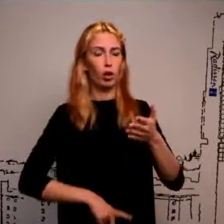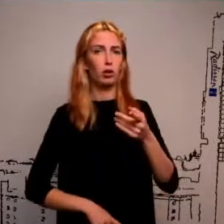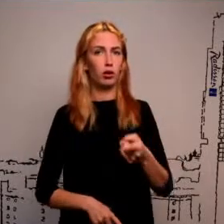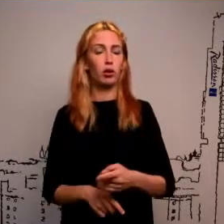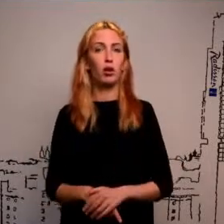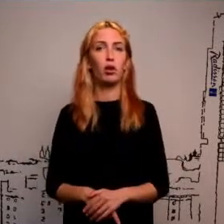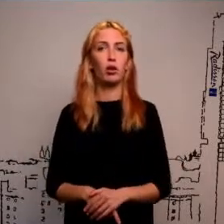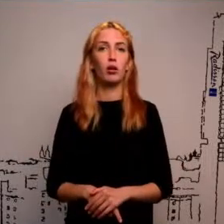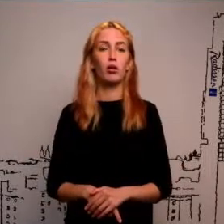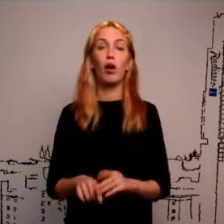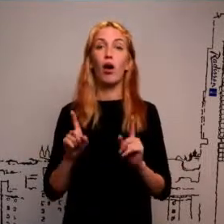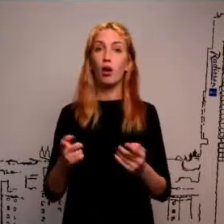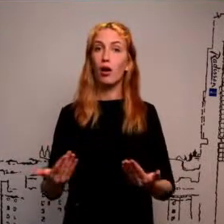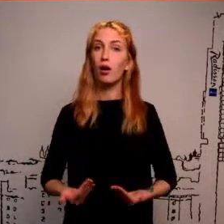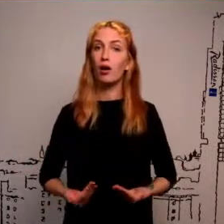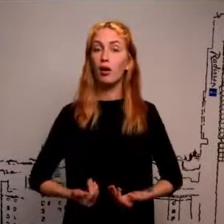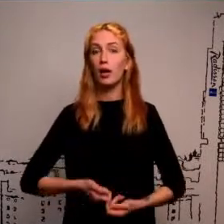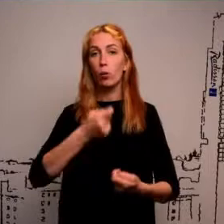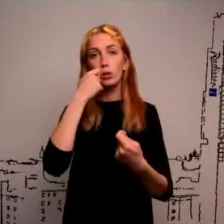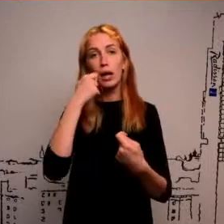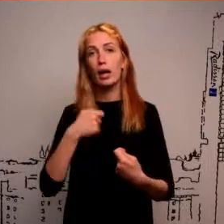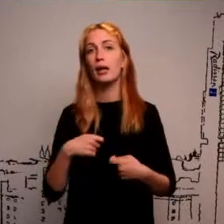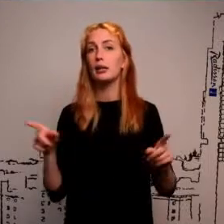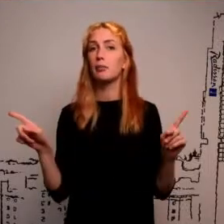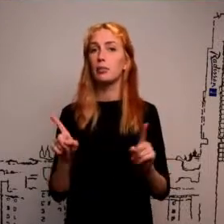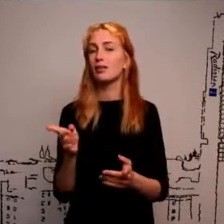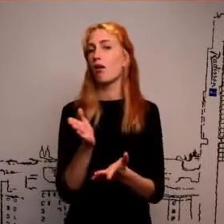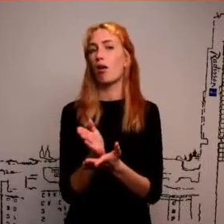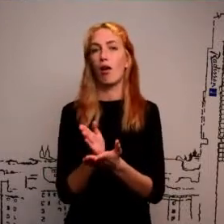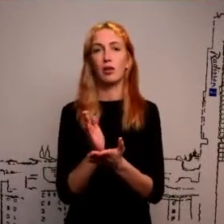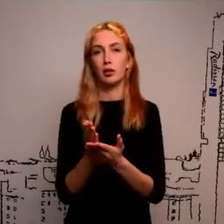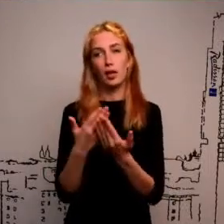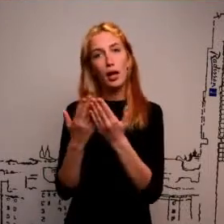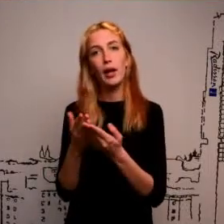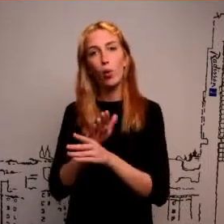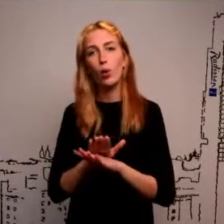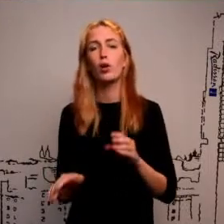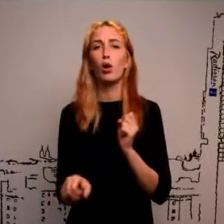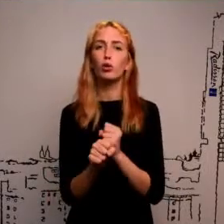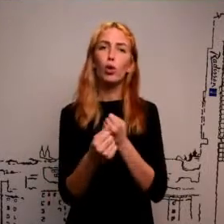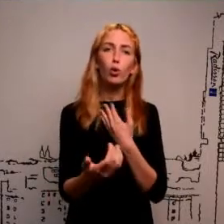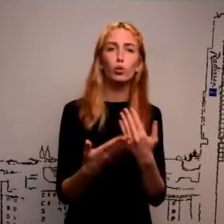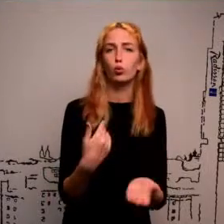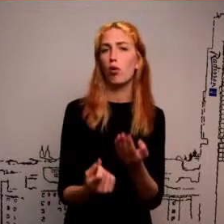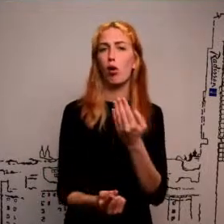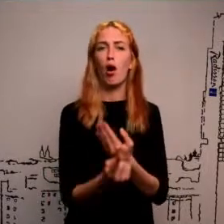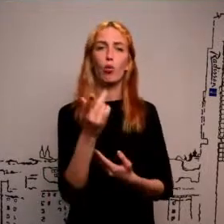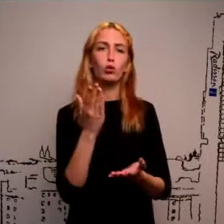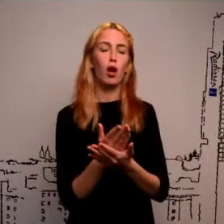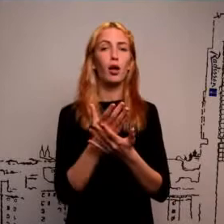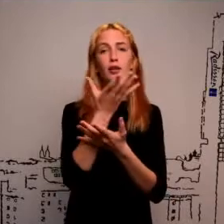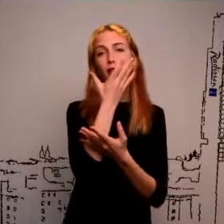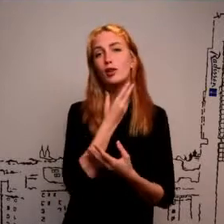noh, elu näitab, et mitte alati. Et, noh, töösuhte algus on üldse selline ilus roosa, eks ole.